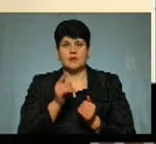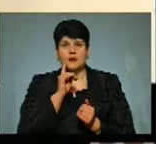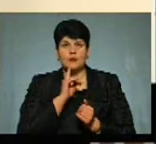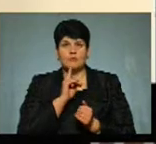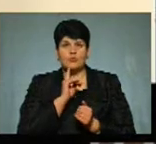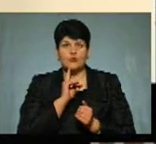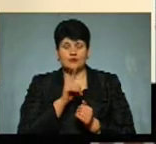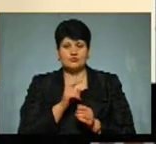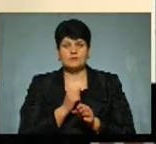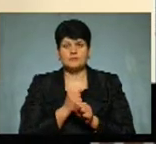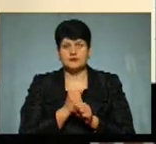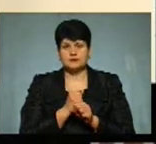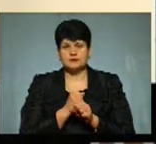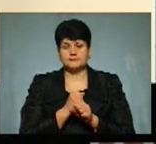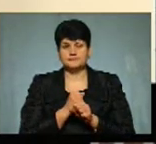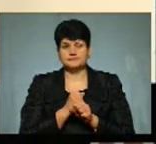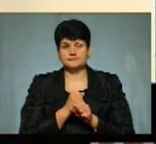ми відпрацьовуємо